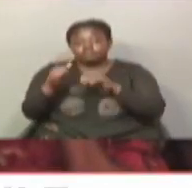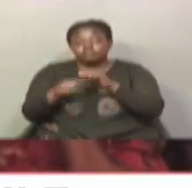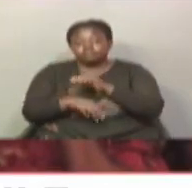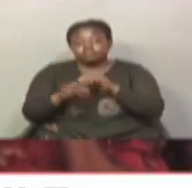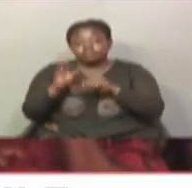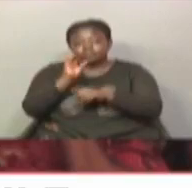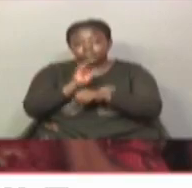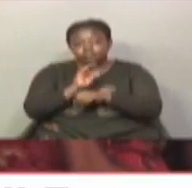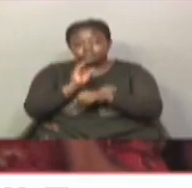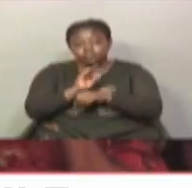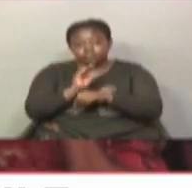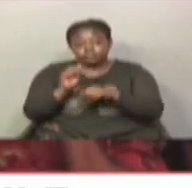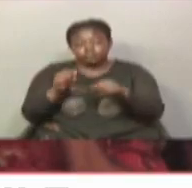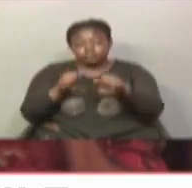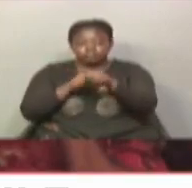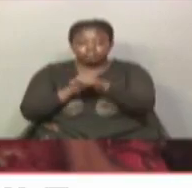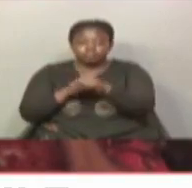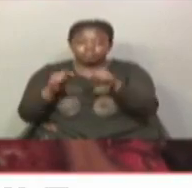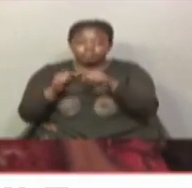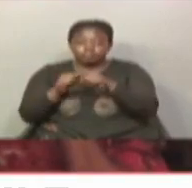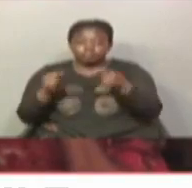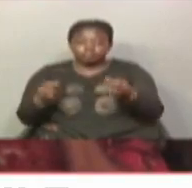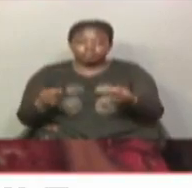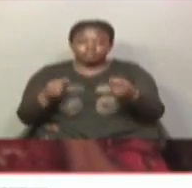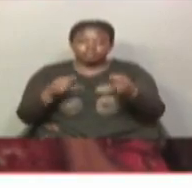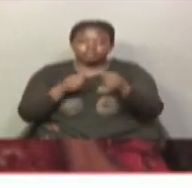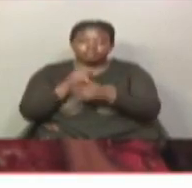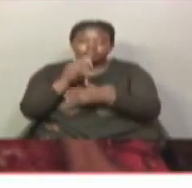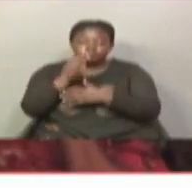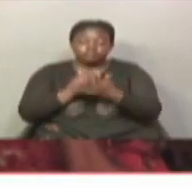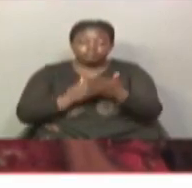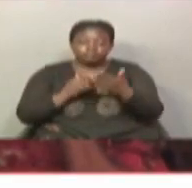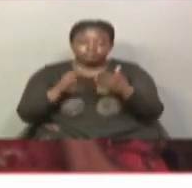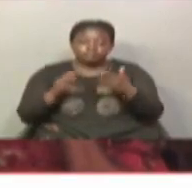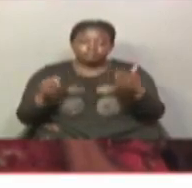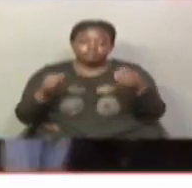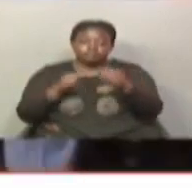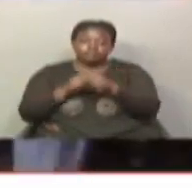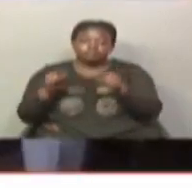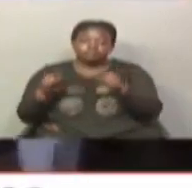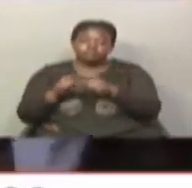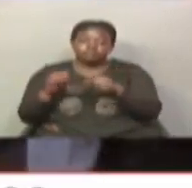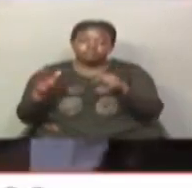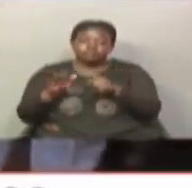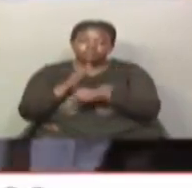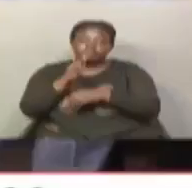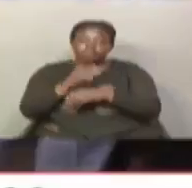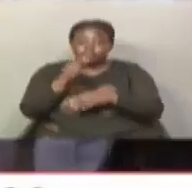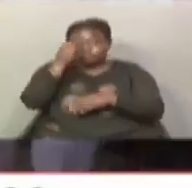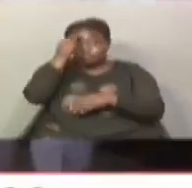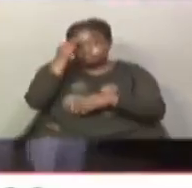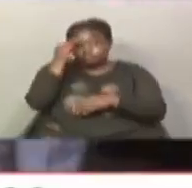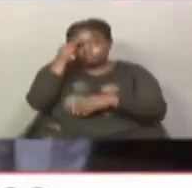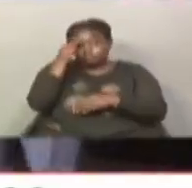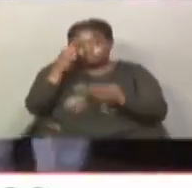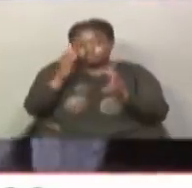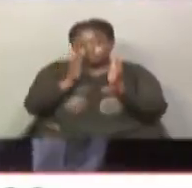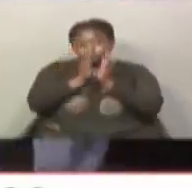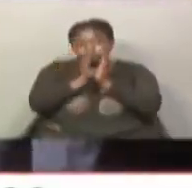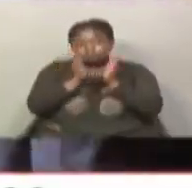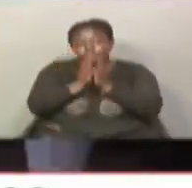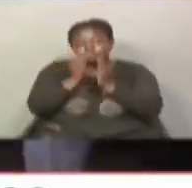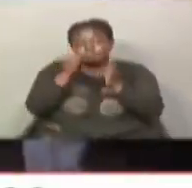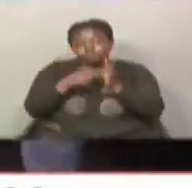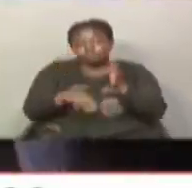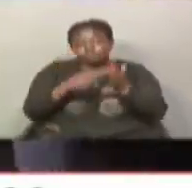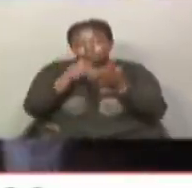chaki tugasponsalinga era tuna abasponsors tugaba half basale ne full basale. Amu ku bayizi betogeddeko nabannyonnyodde ebyo